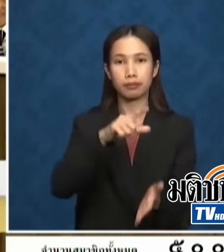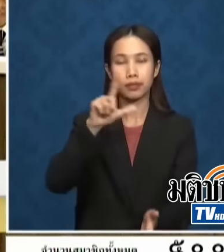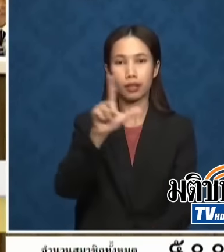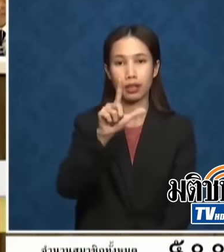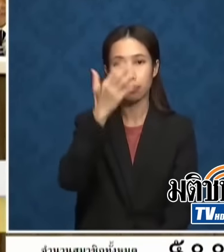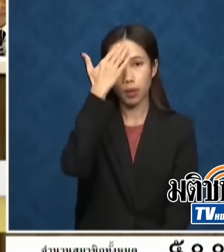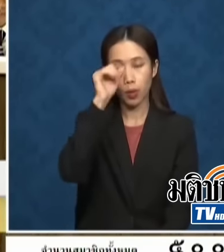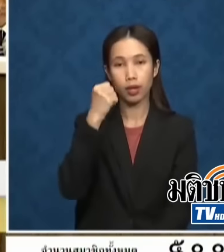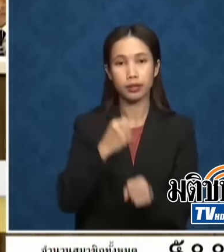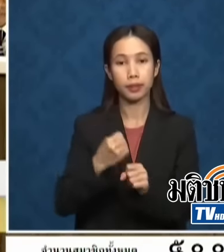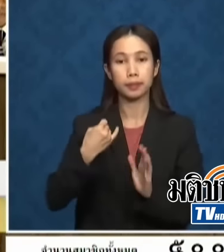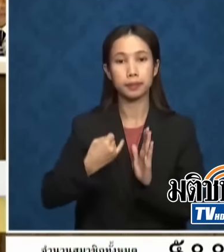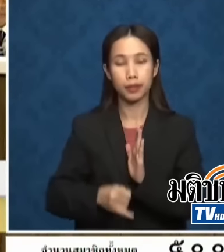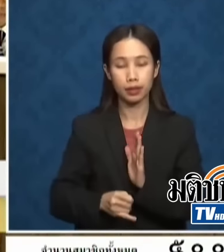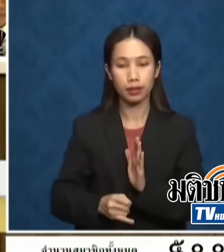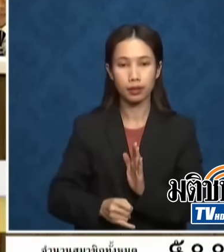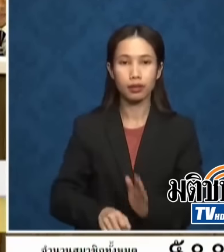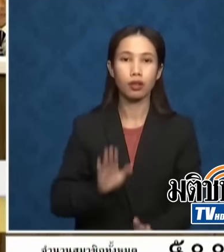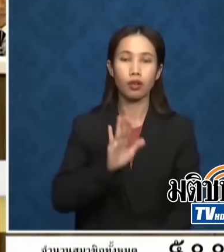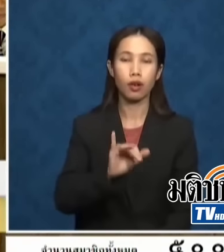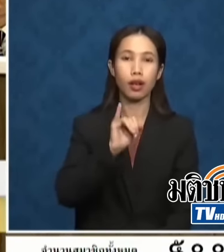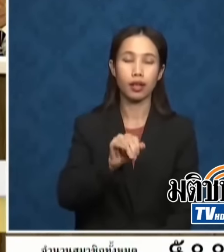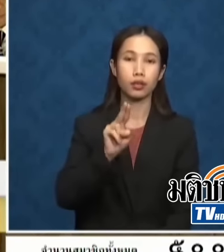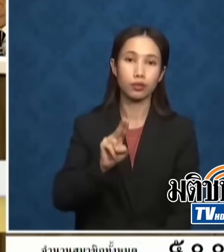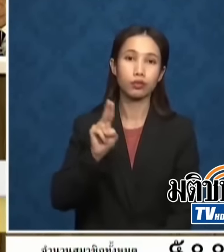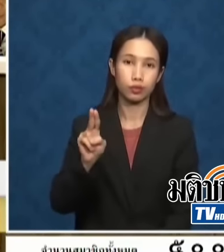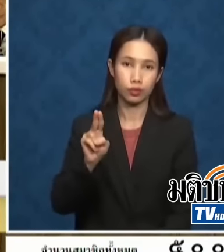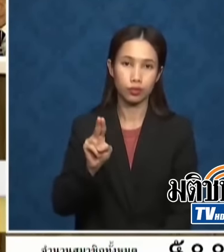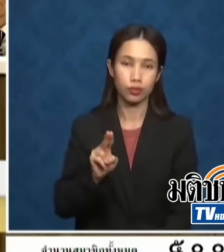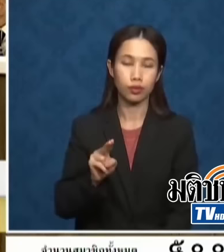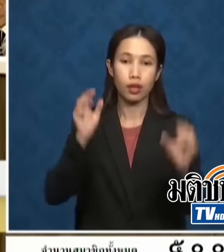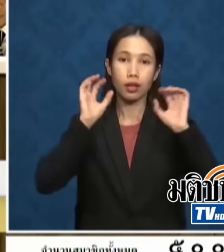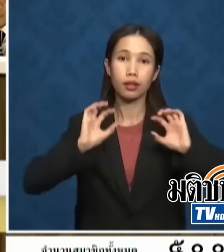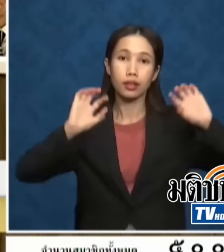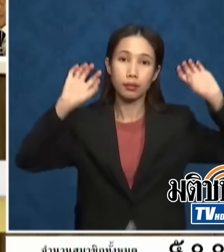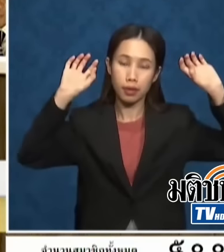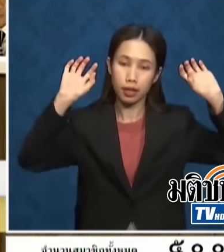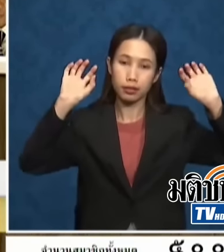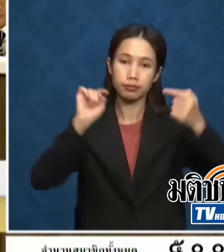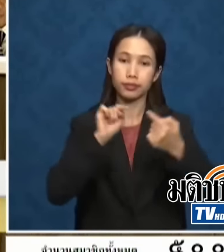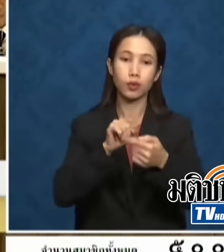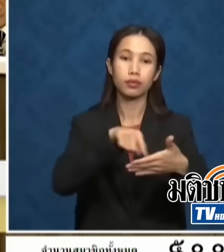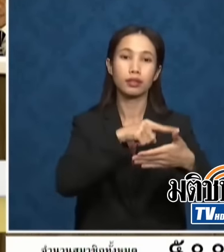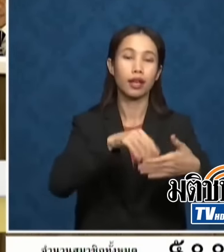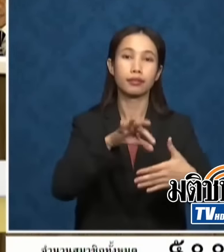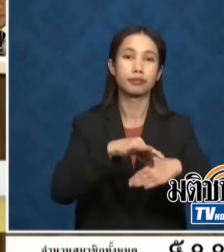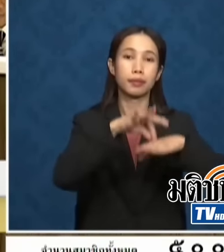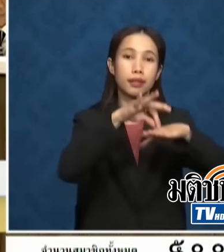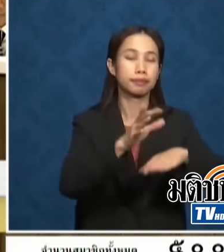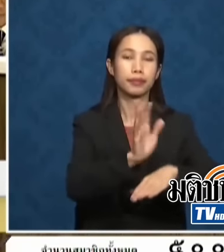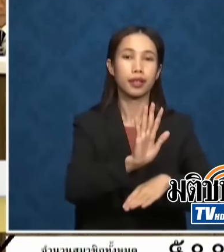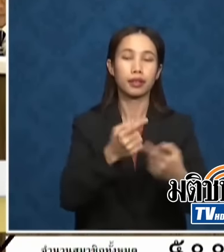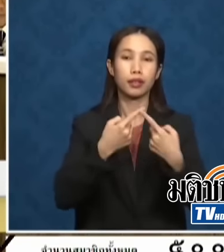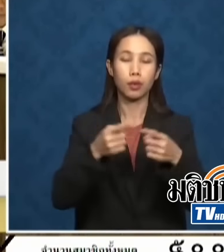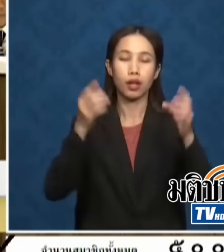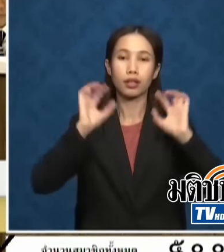ผิดหลักการของ IUU ในขณะนั้นรัฐบาล ไม่ได้มาจากการเลือกตั้งรัฐบ